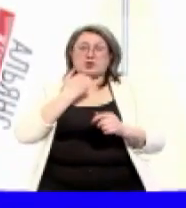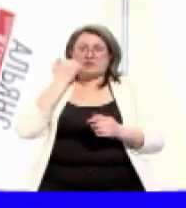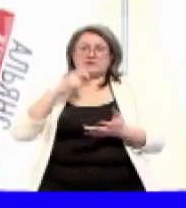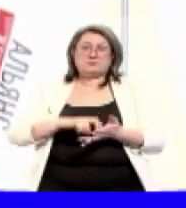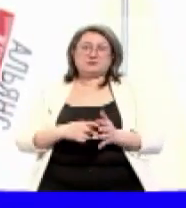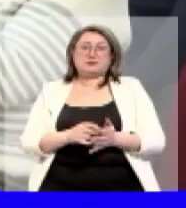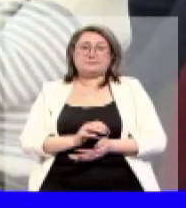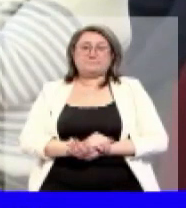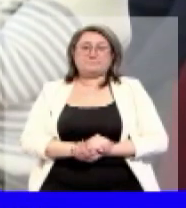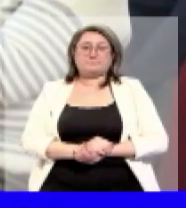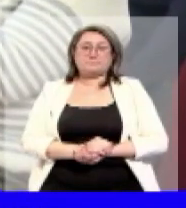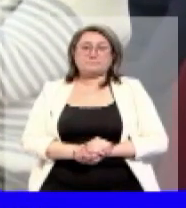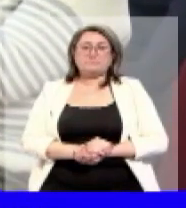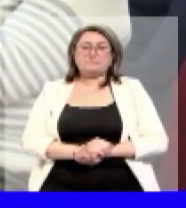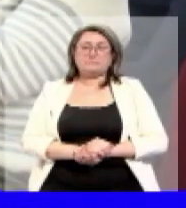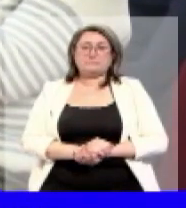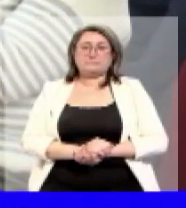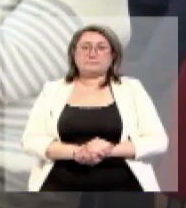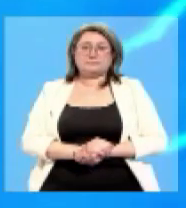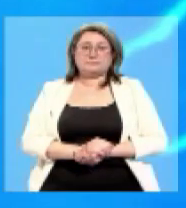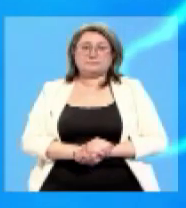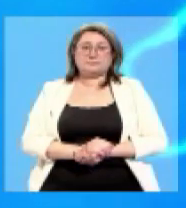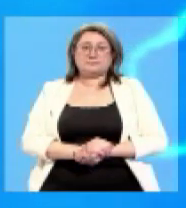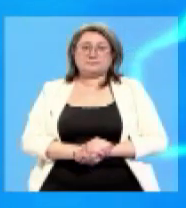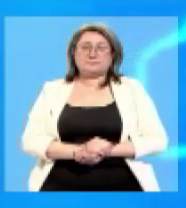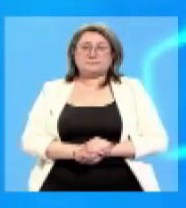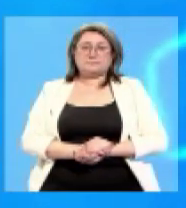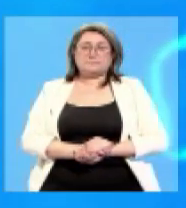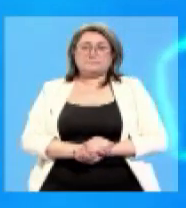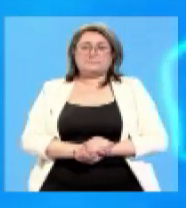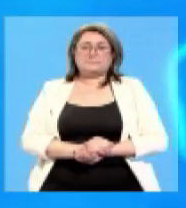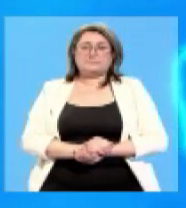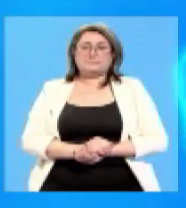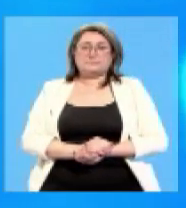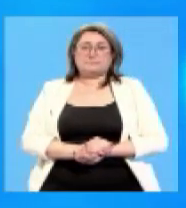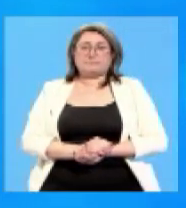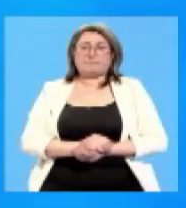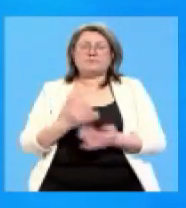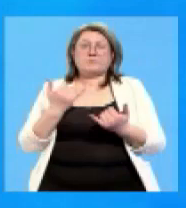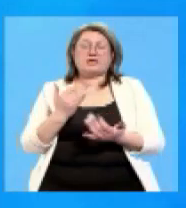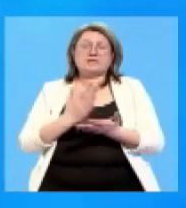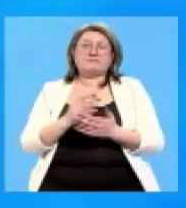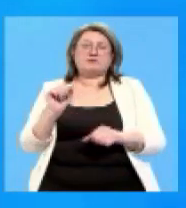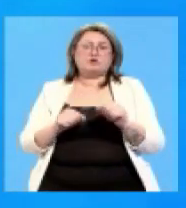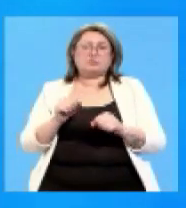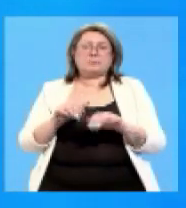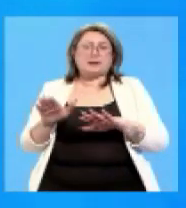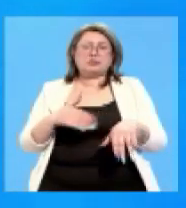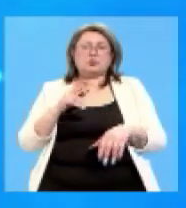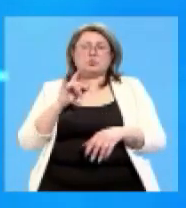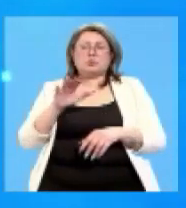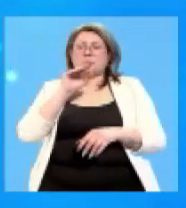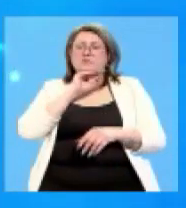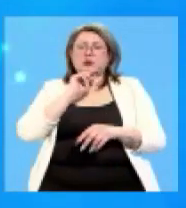Жанар Ержанова, Диара Ахметчин, Қостанай телеарнасы. Кәсіби оқыту курстарынан енді Skills еңбек